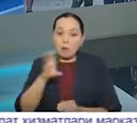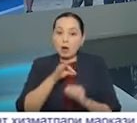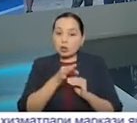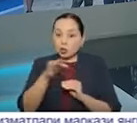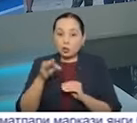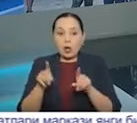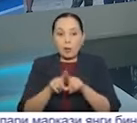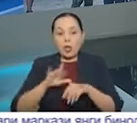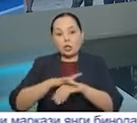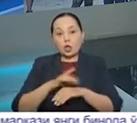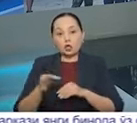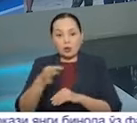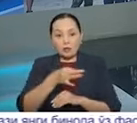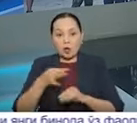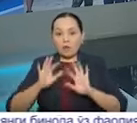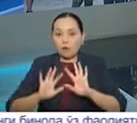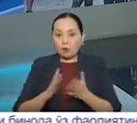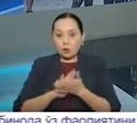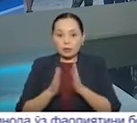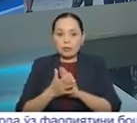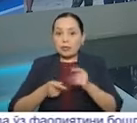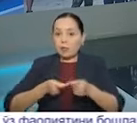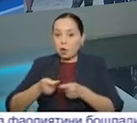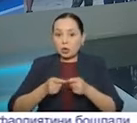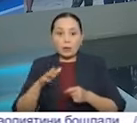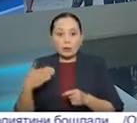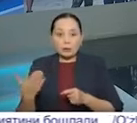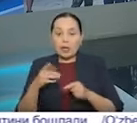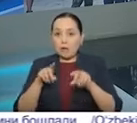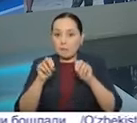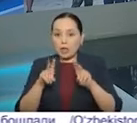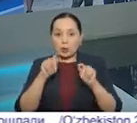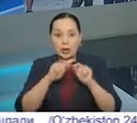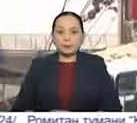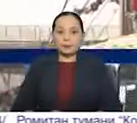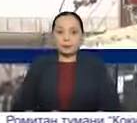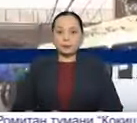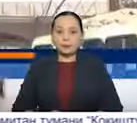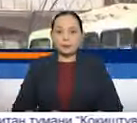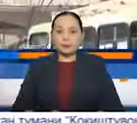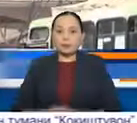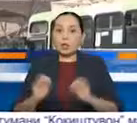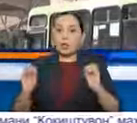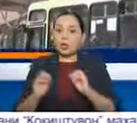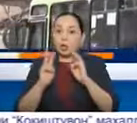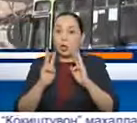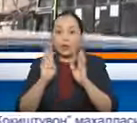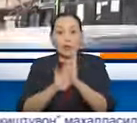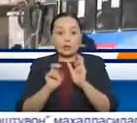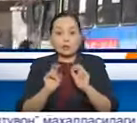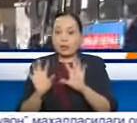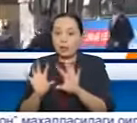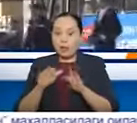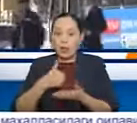hududlarda bo'lgani kabi Toshkent viloyati favqulodda vaziyatlar boshqarmasi tomonidan maxsus reja ishlab chiqildi. Yong'in xavfsizligini ta'minlash